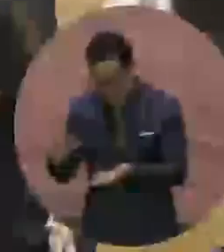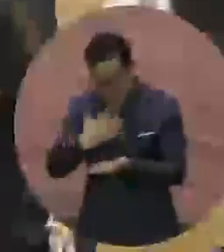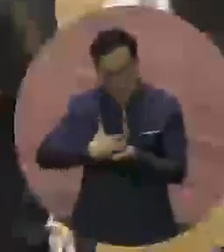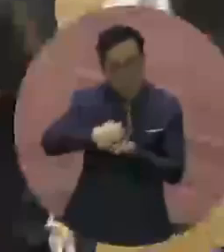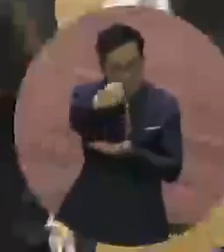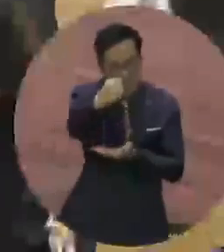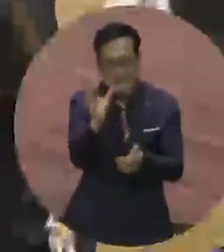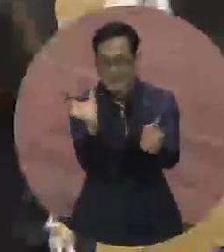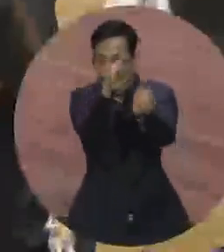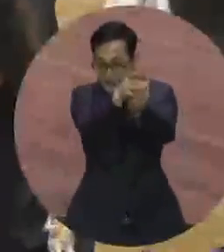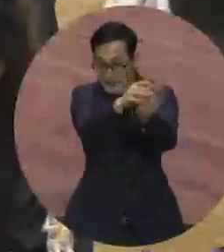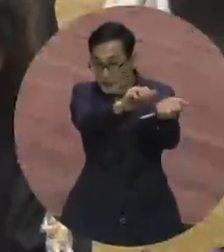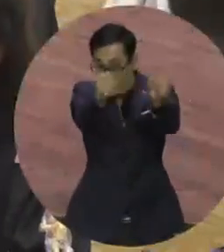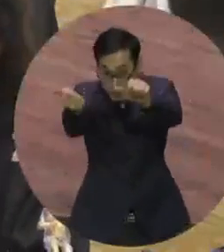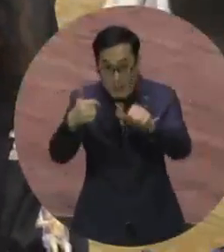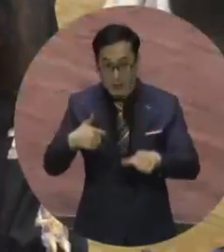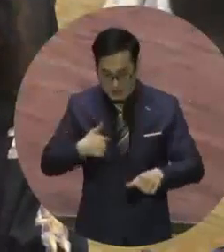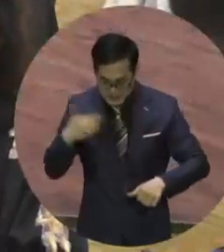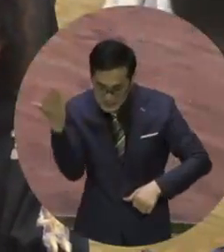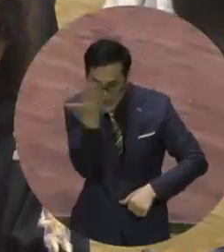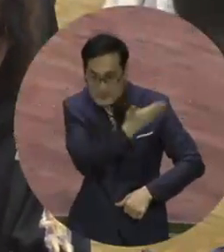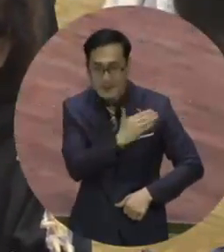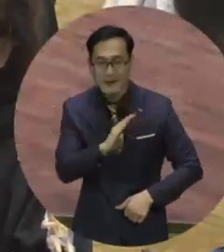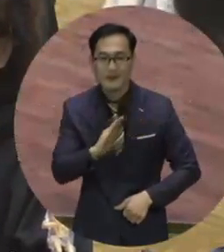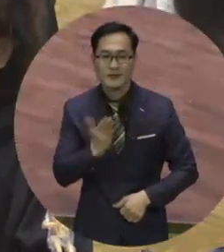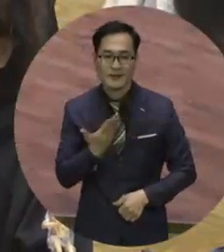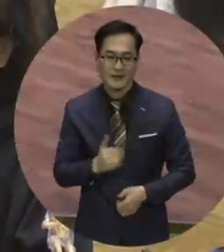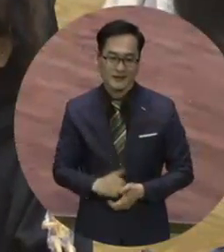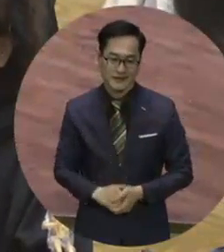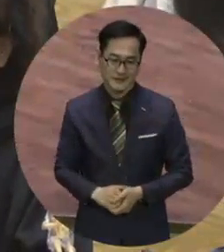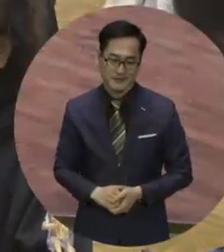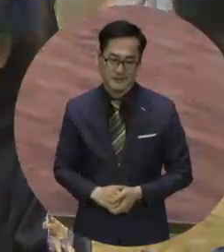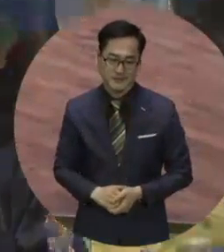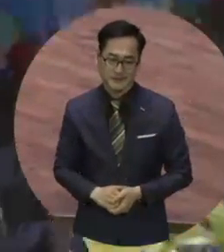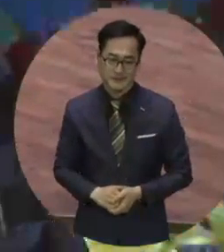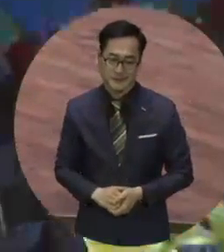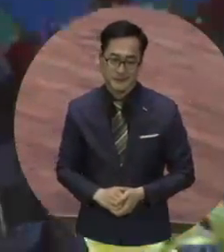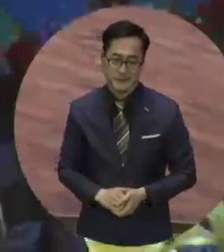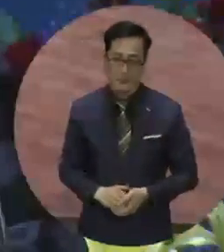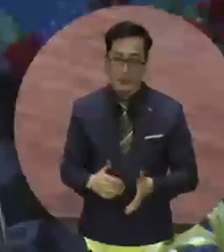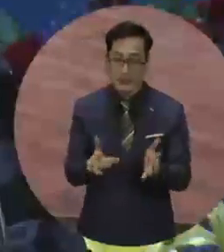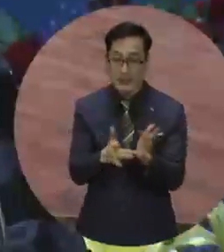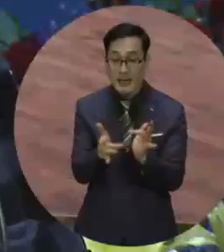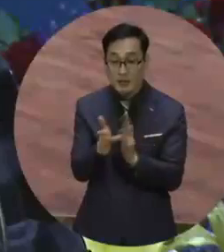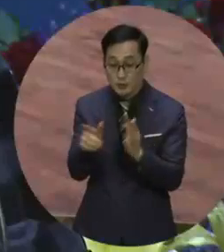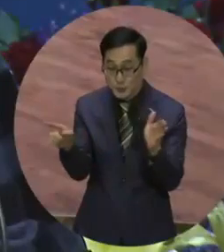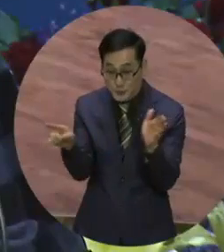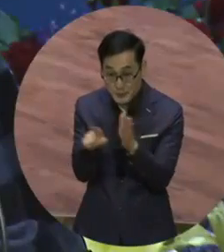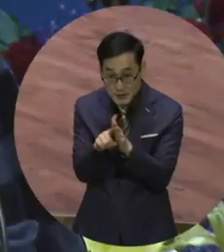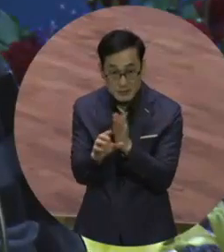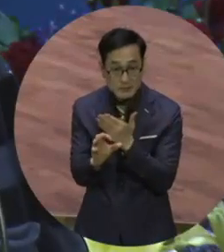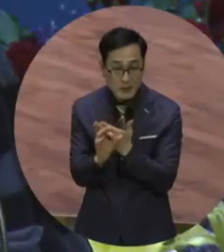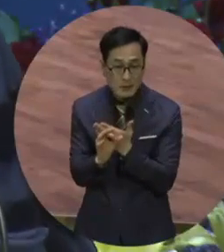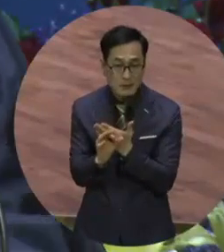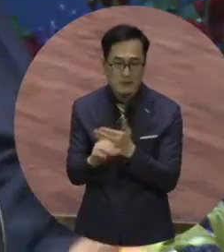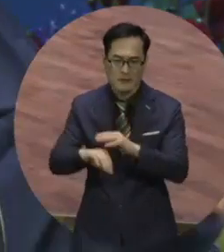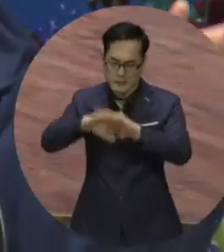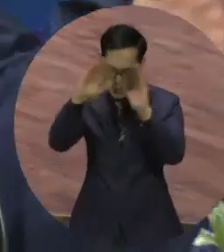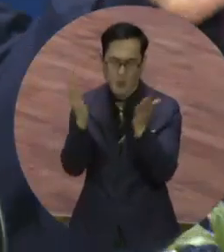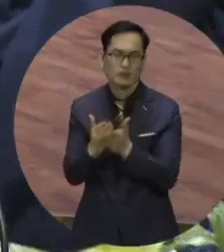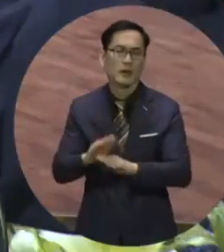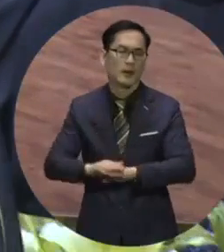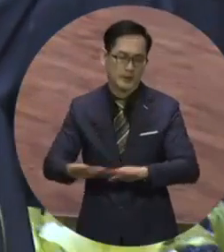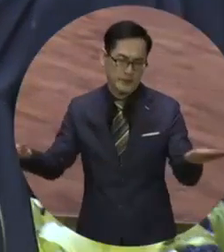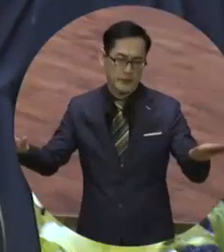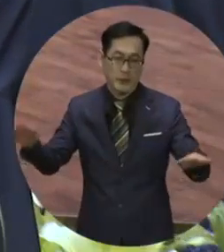바랍니다. 예수 믿는 사람들이 뭘 몰라서 그래요. 예수를 믿는다면 끝난 거예요. 왜?